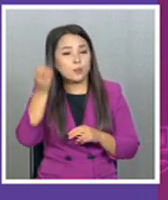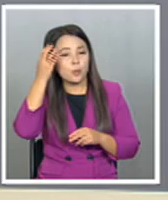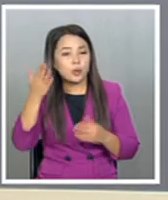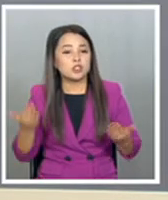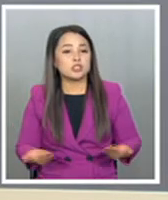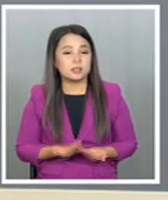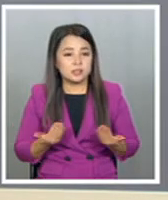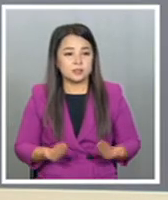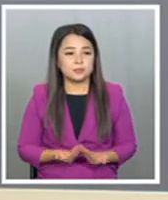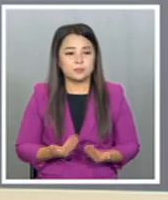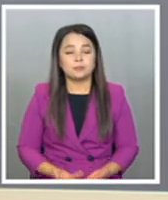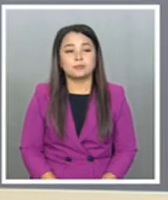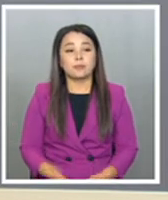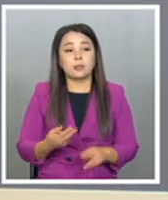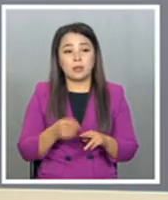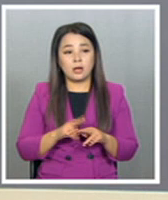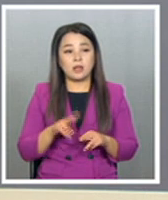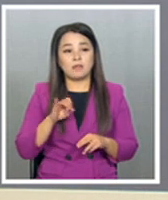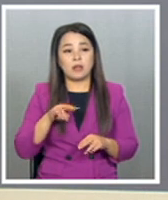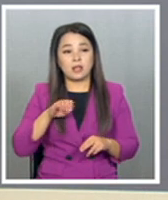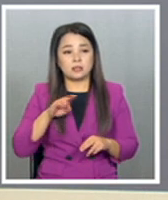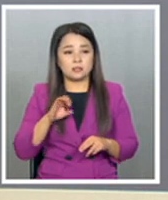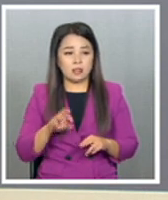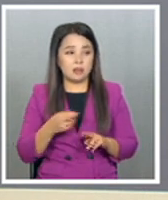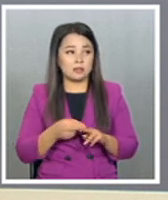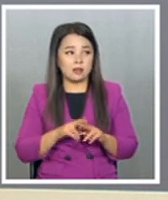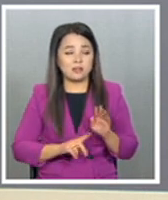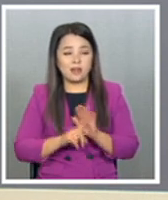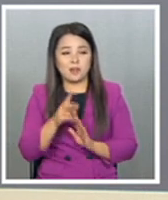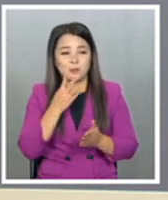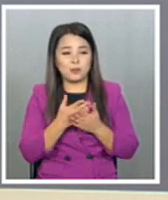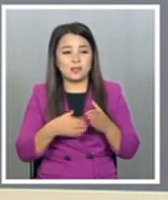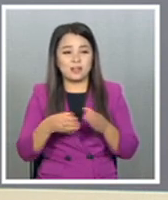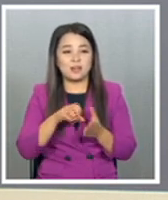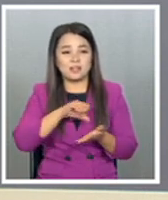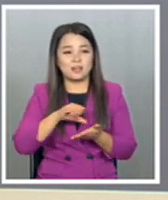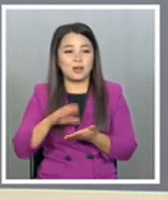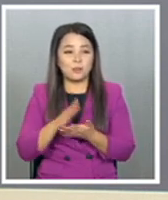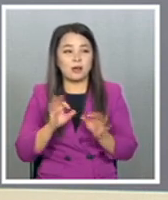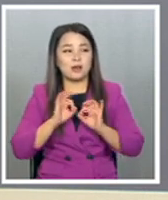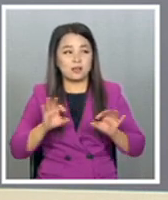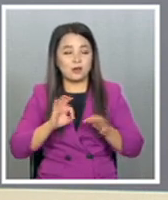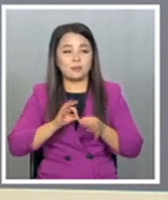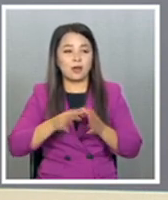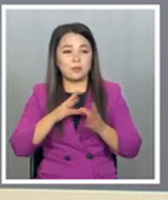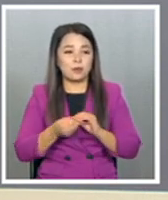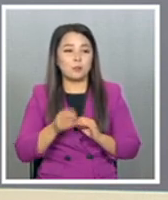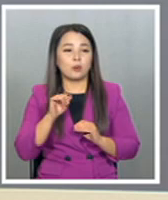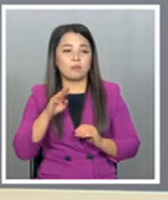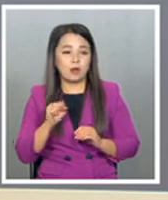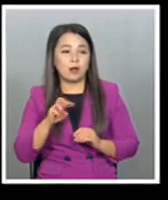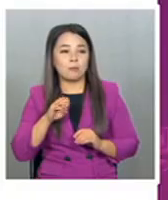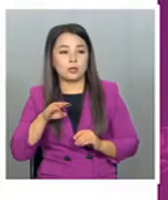жизни. На этапе рефлексии предлагаю использовать прием акрослова. Прокомментируйте урок по буквам слова